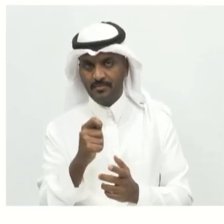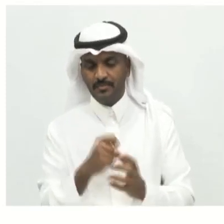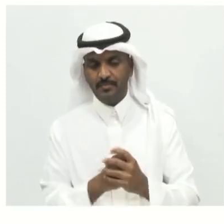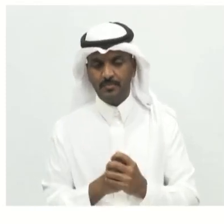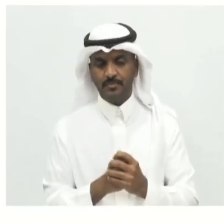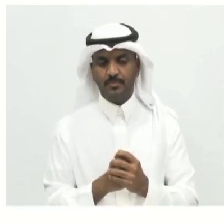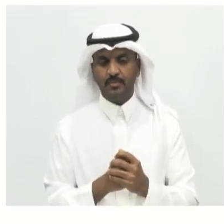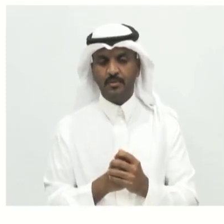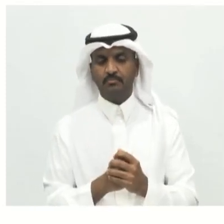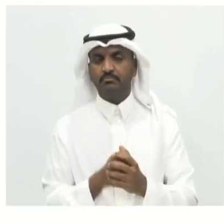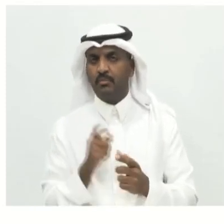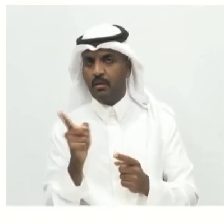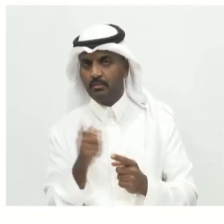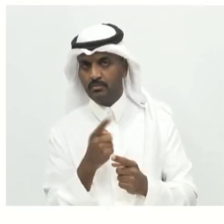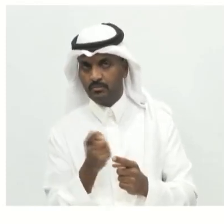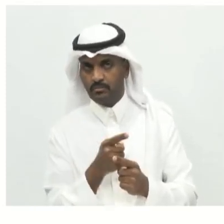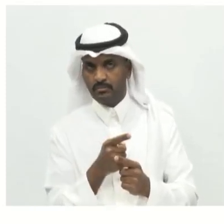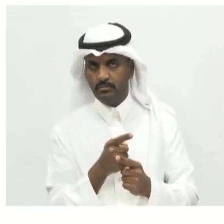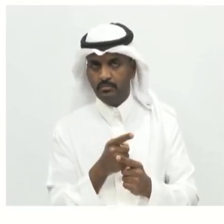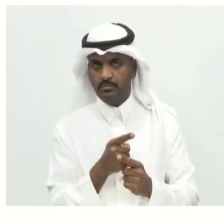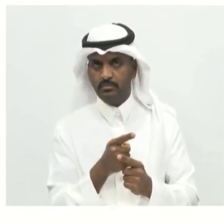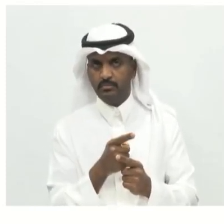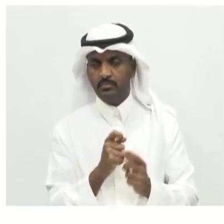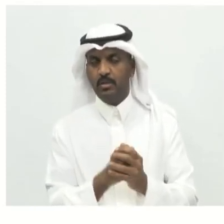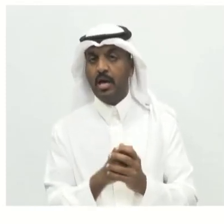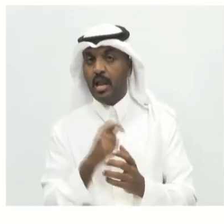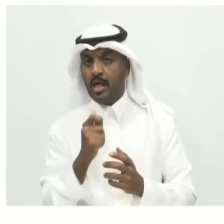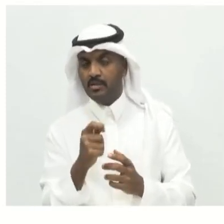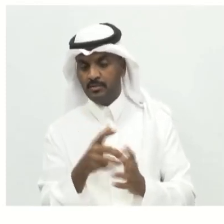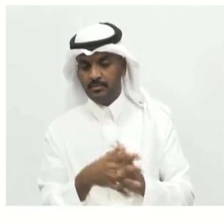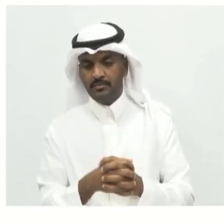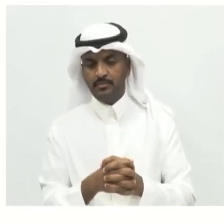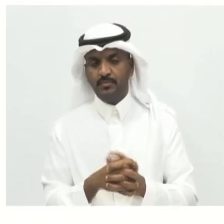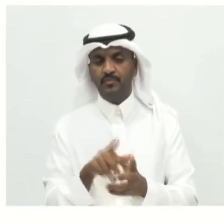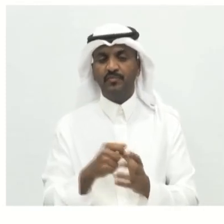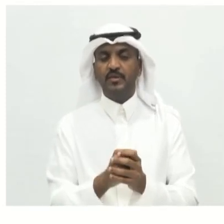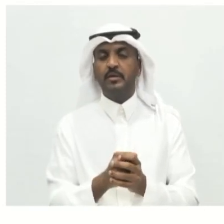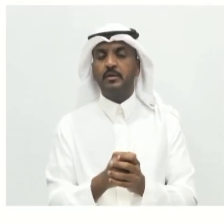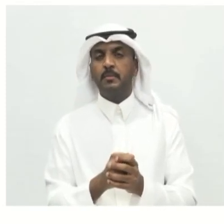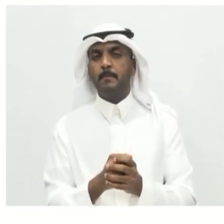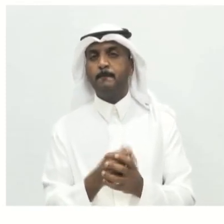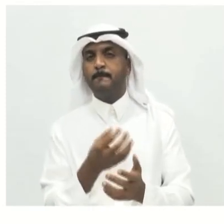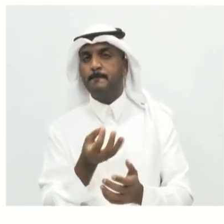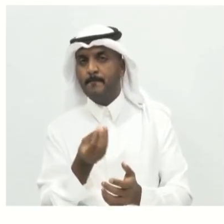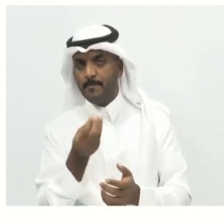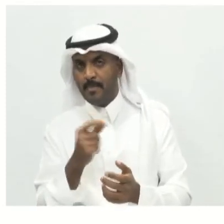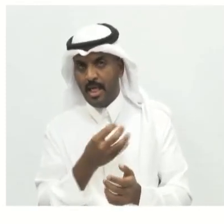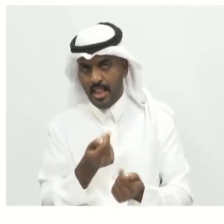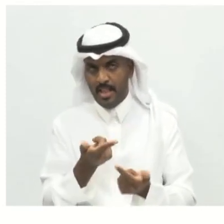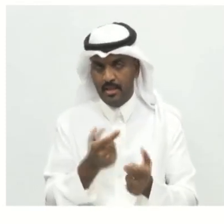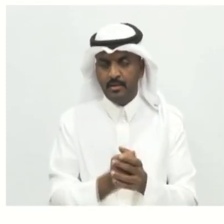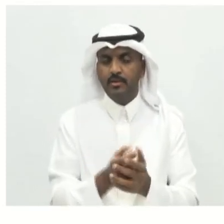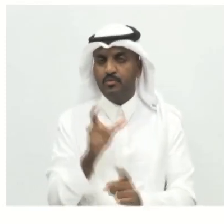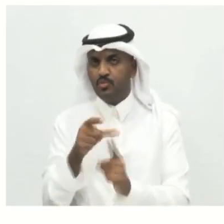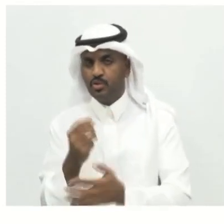كلمه الاصل نضع تحتها ثلاث خطوط الاصل في مال المسلم من ملبس ومطعم